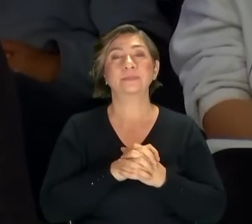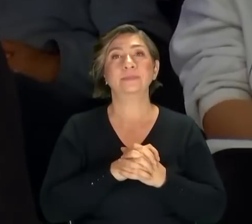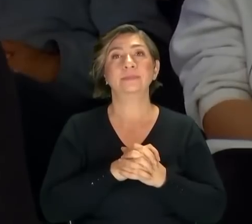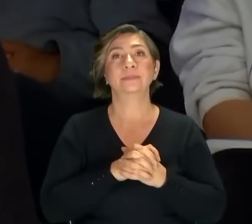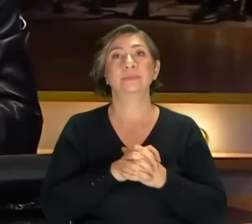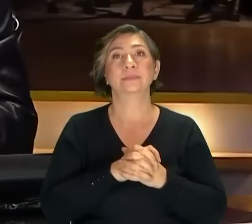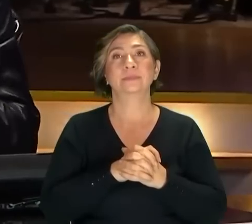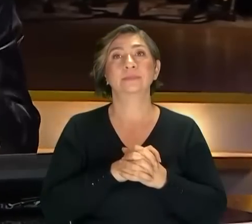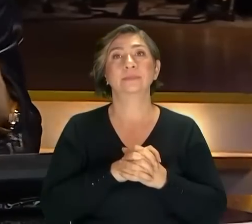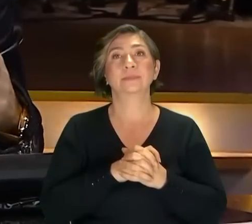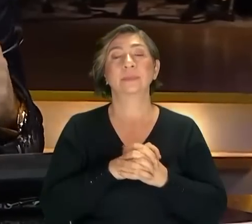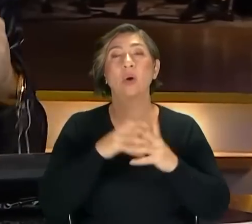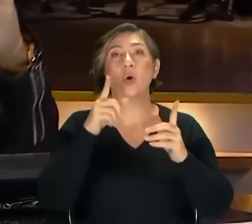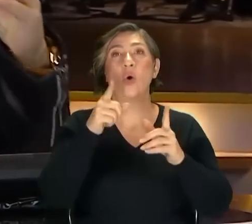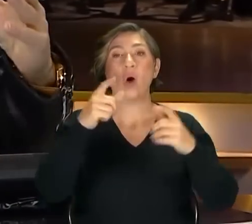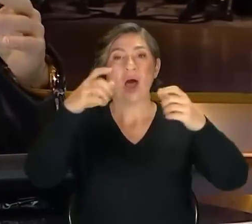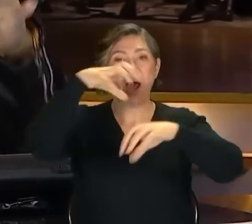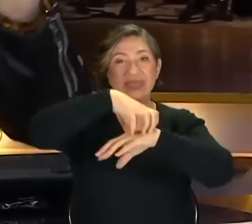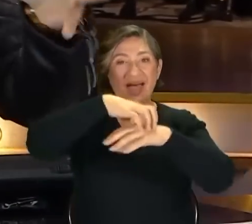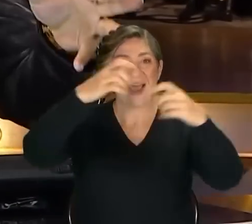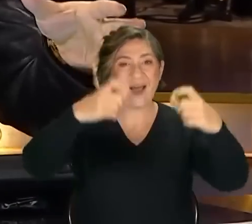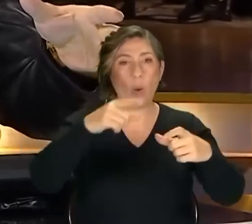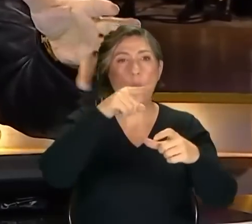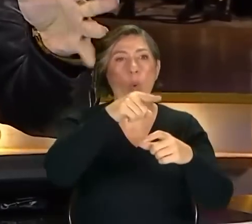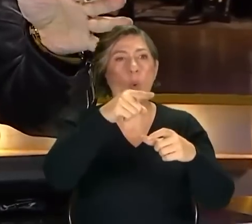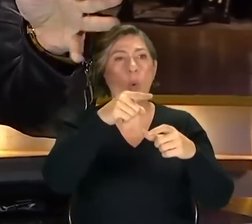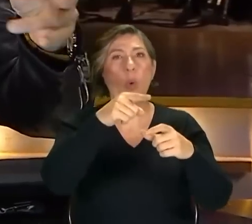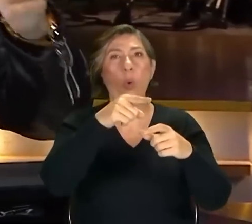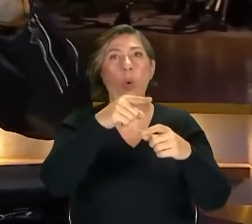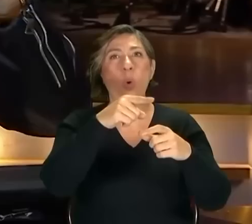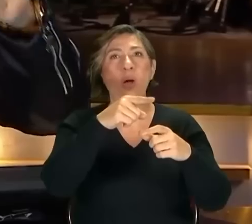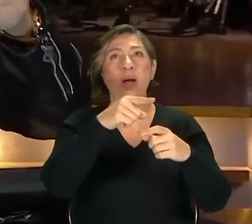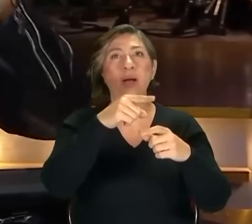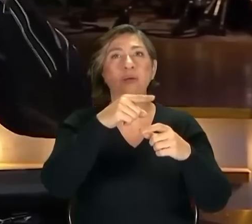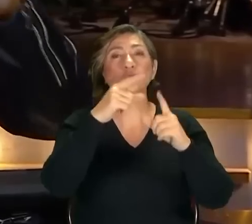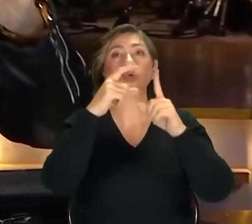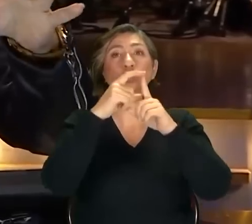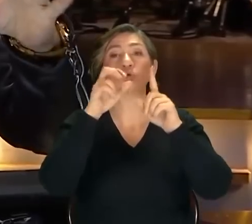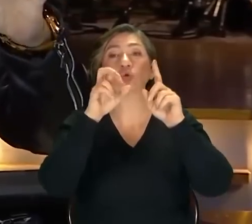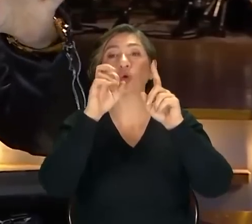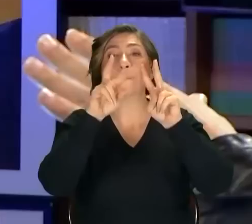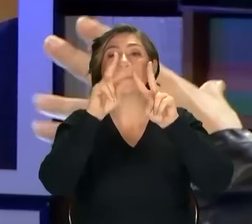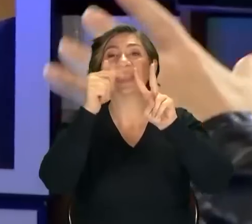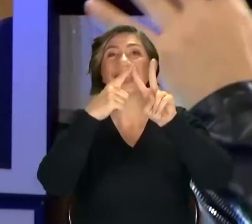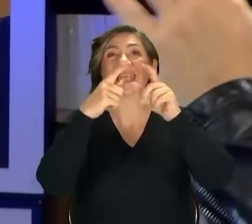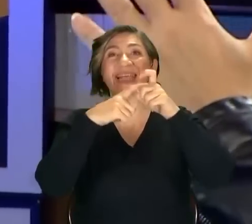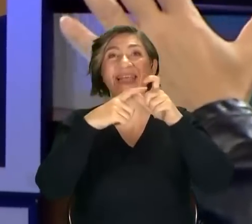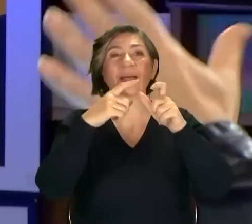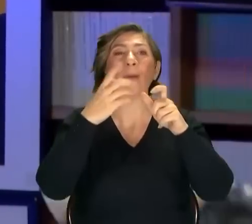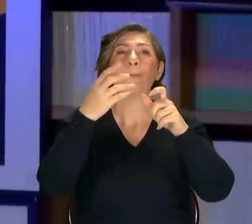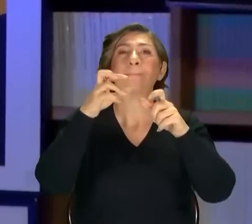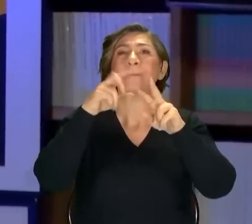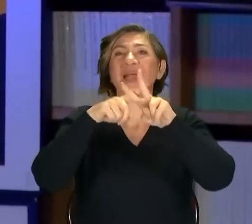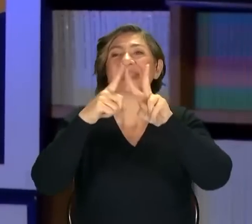o şey nasıl geliyor sana? Ada, o hayat. Yani illa o Dominik Panama olması gerekmiyor ama